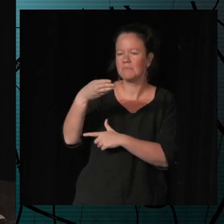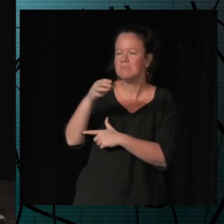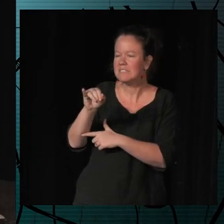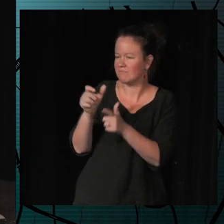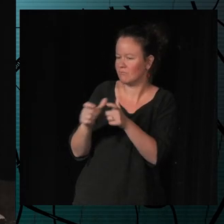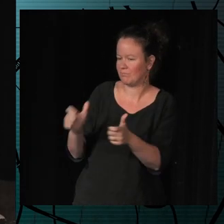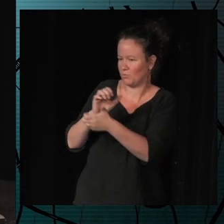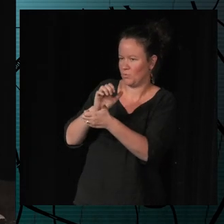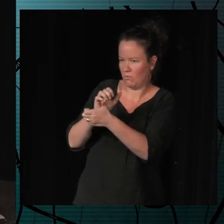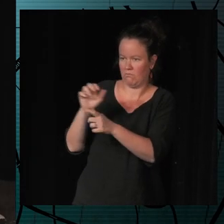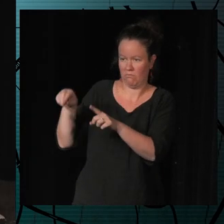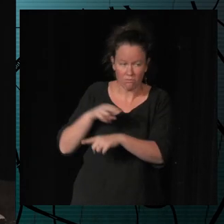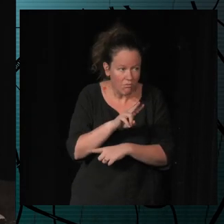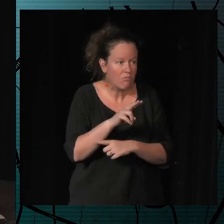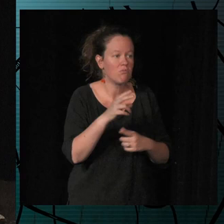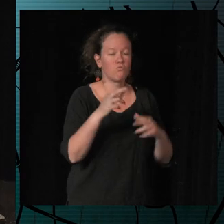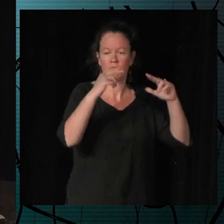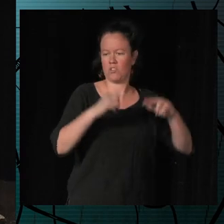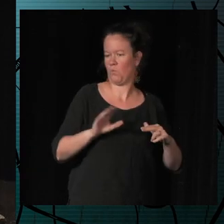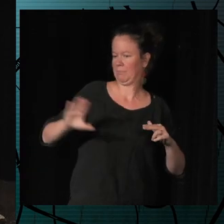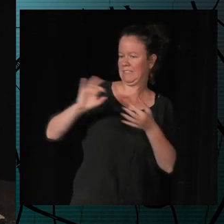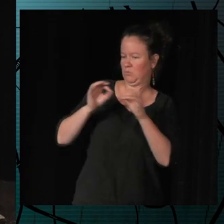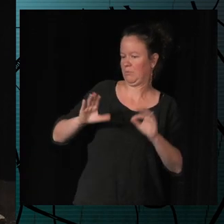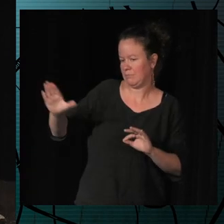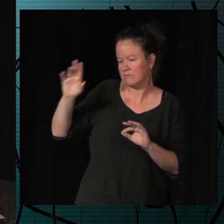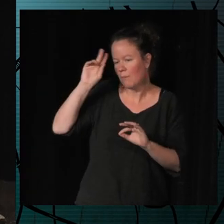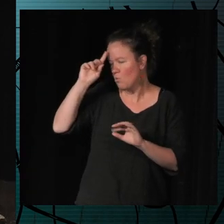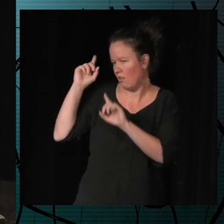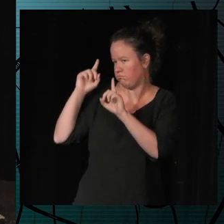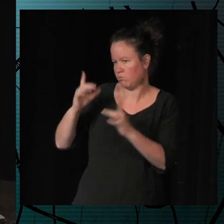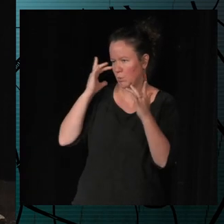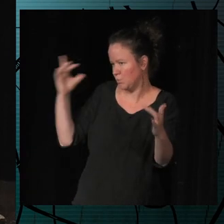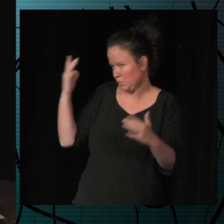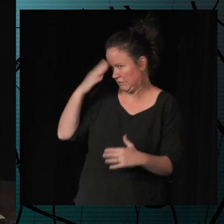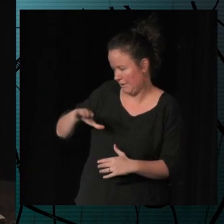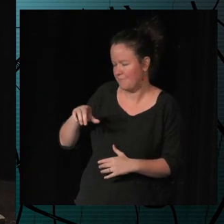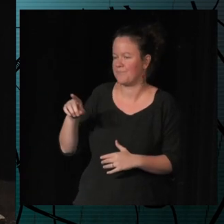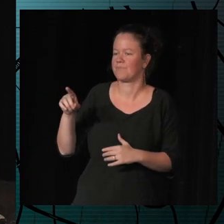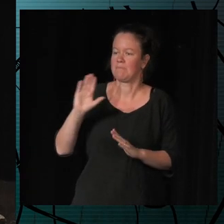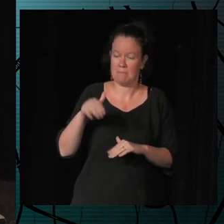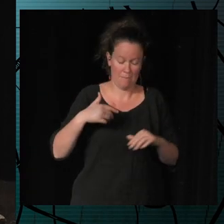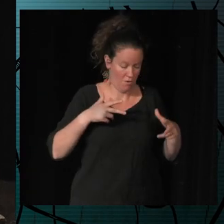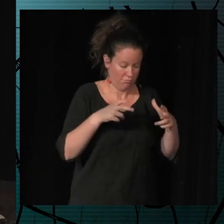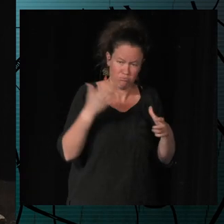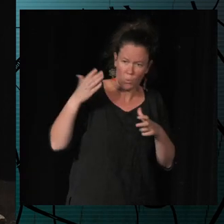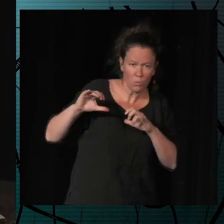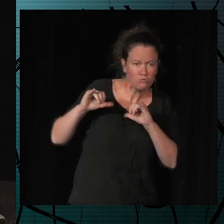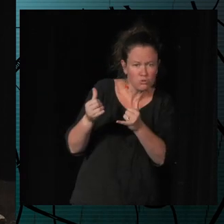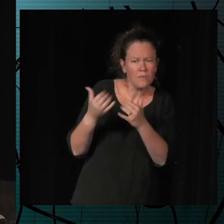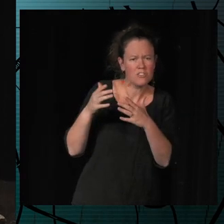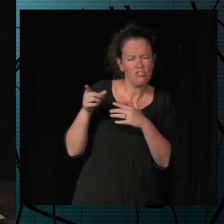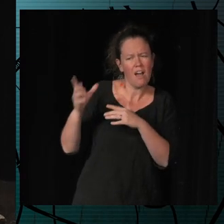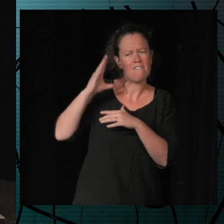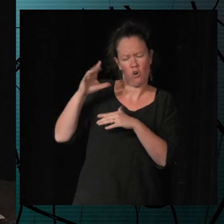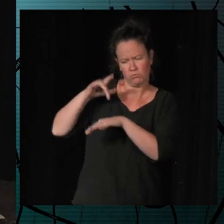démarre un jeu reméie euh pour autant moi visuellement je m'attendais pas j'avais beau avoir joué à contrôle qui essayait déjà